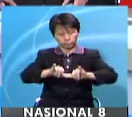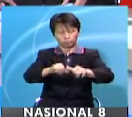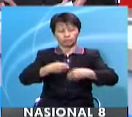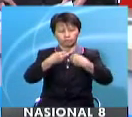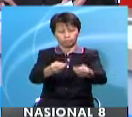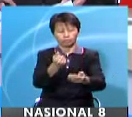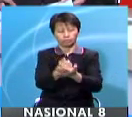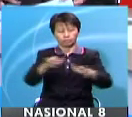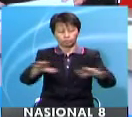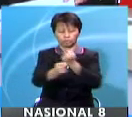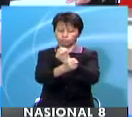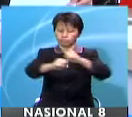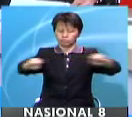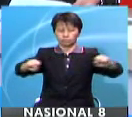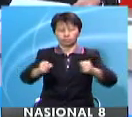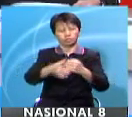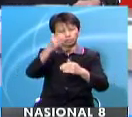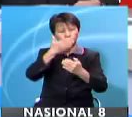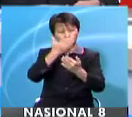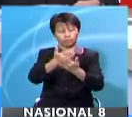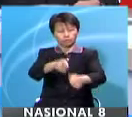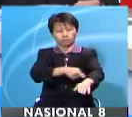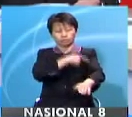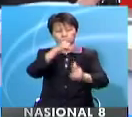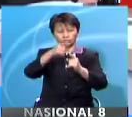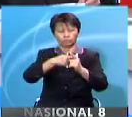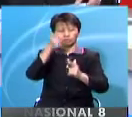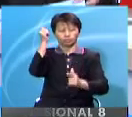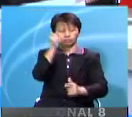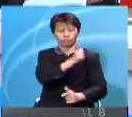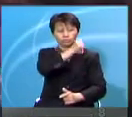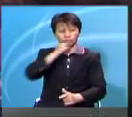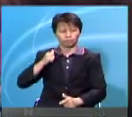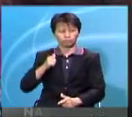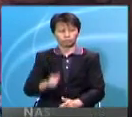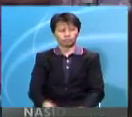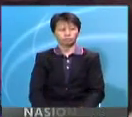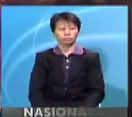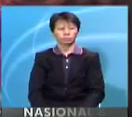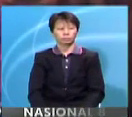membantu mereka membuat persiapan lebih sempurna sepanjang Ramadan.